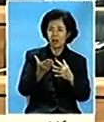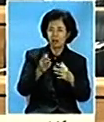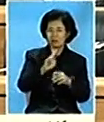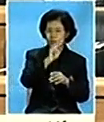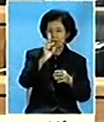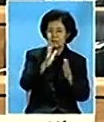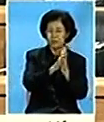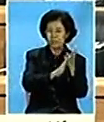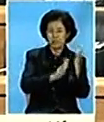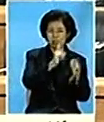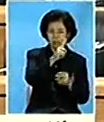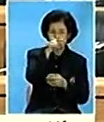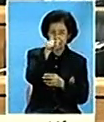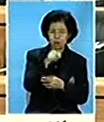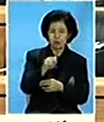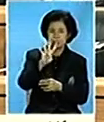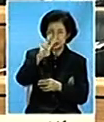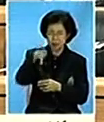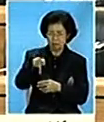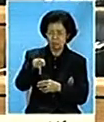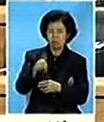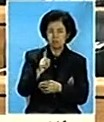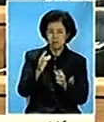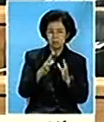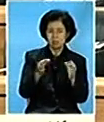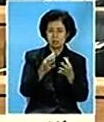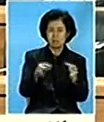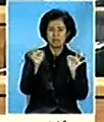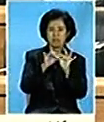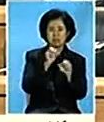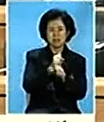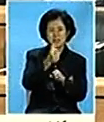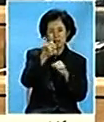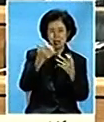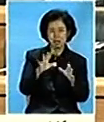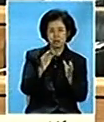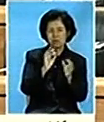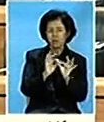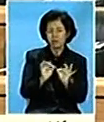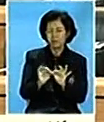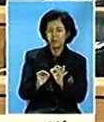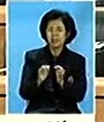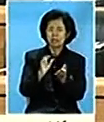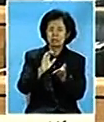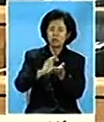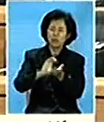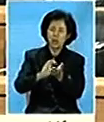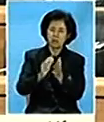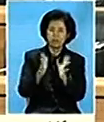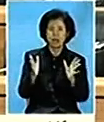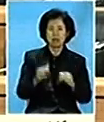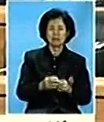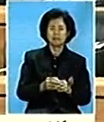ที่1ต่อ 4,000 นะครับผมคิดว่าเป็นเรื่องสำคัญถ้าทำได้สำเร็จแล้วจะประหยัดงบประมาณได้มากแล้วก็จะทำ